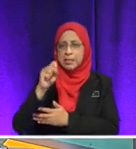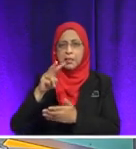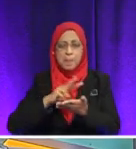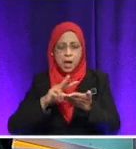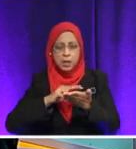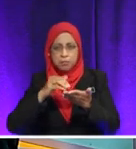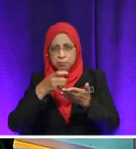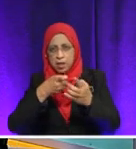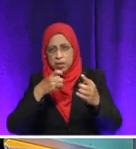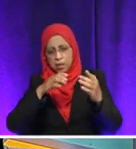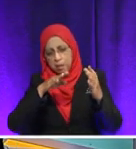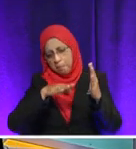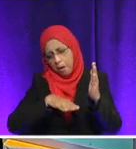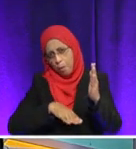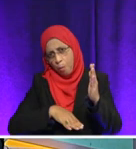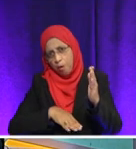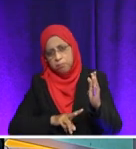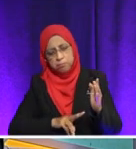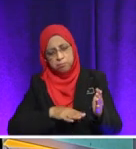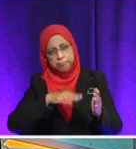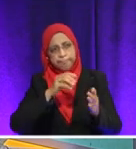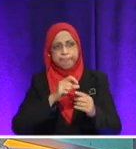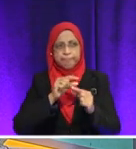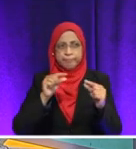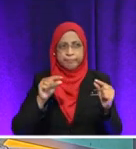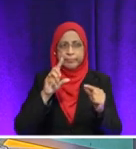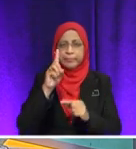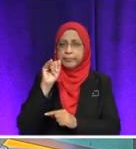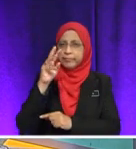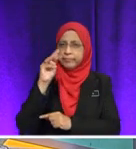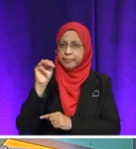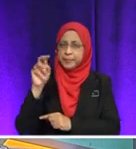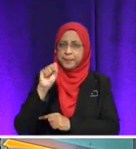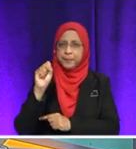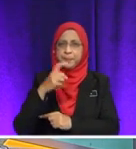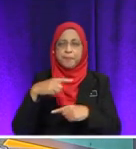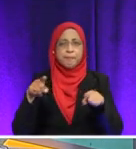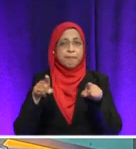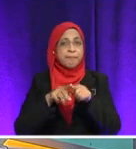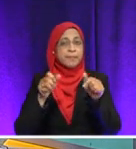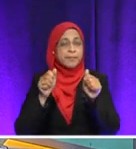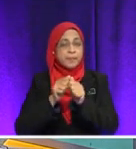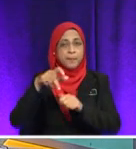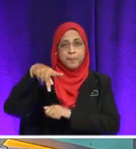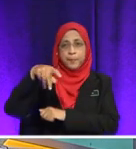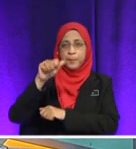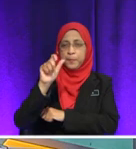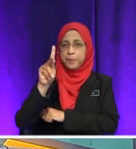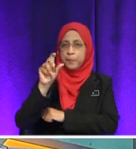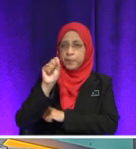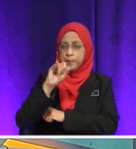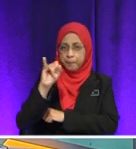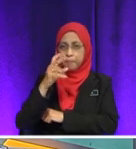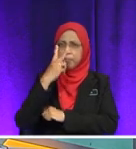berbanding dengan sistem sejajar menggunakan kaisan dimensi yang selari dengan Paksi kalau tulisan dari bawah